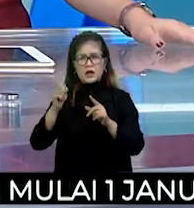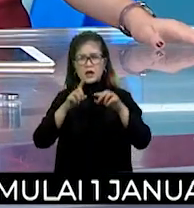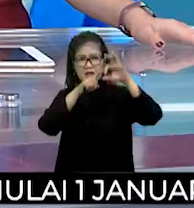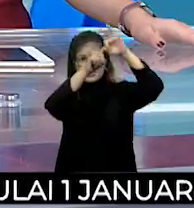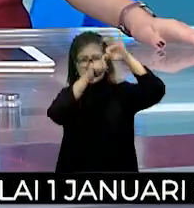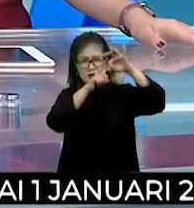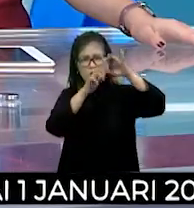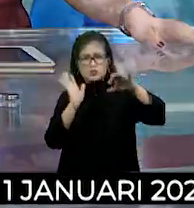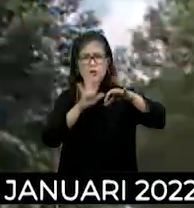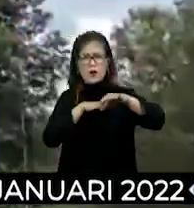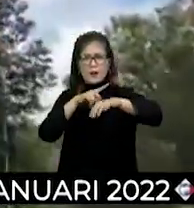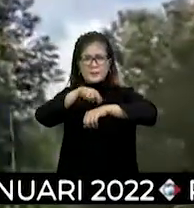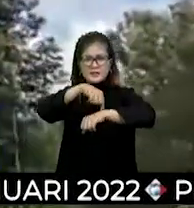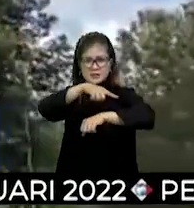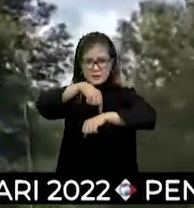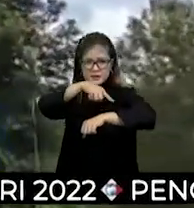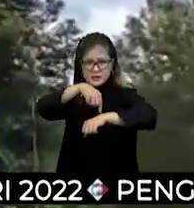berjam-jam.